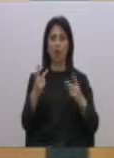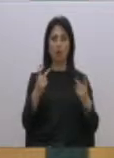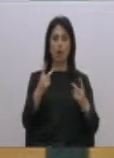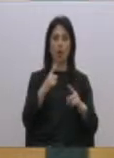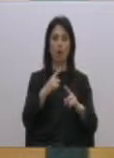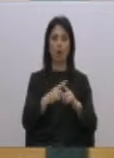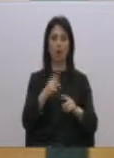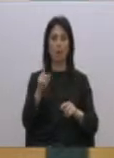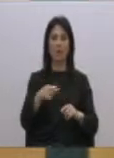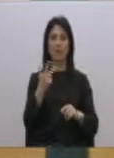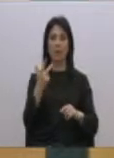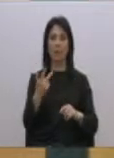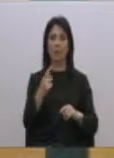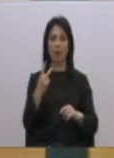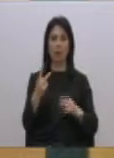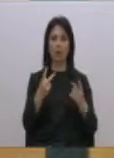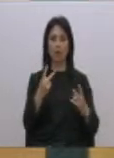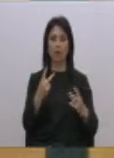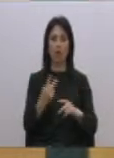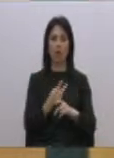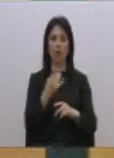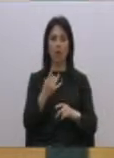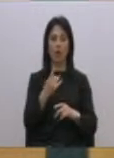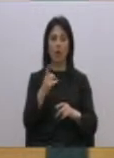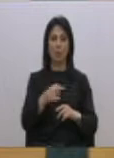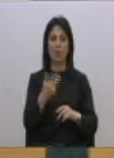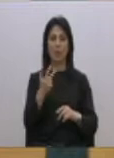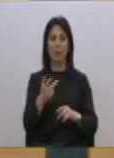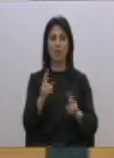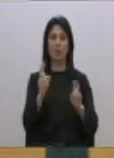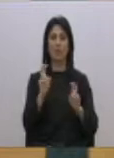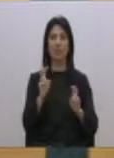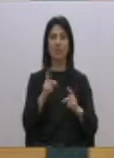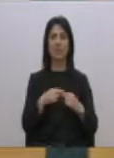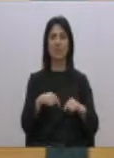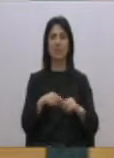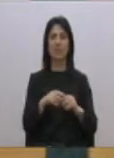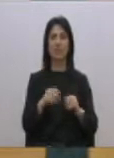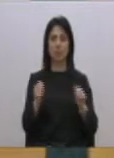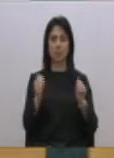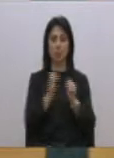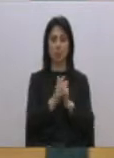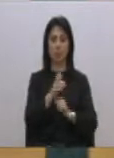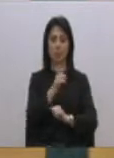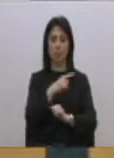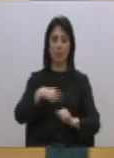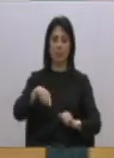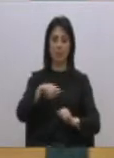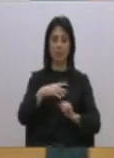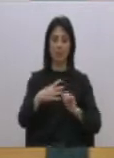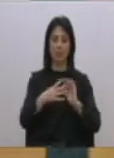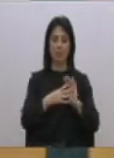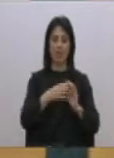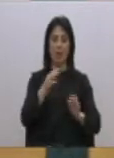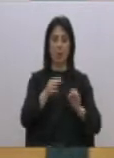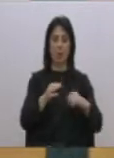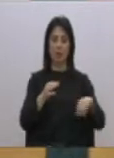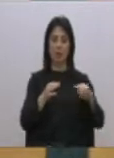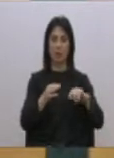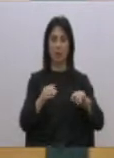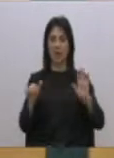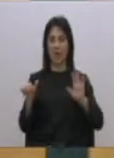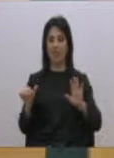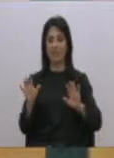2/2/3. 2/2/3 გადაწყვეტილების მიღება ნიშნავს, რომ საბჭო შედგება 15 წევრისგან, 9 მოსამართლე წევრისგან და